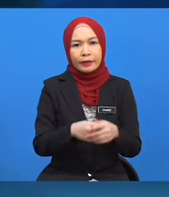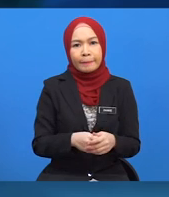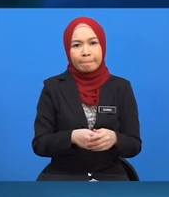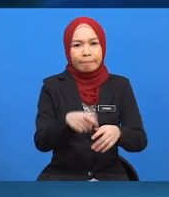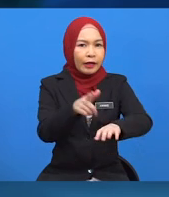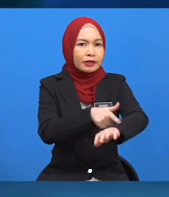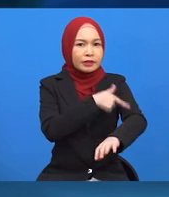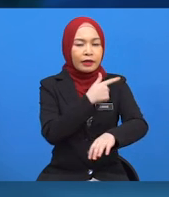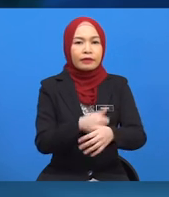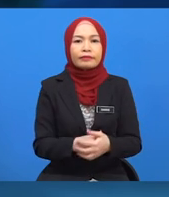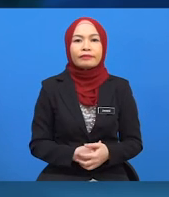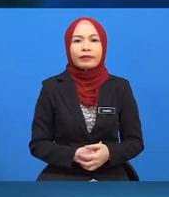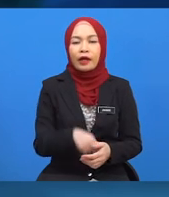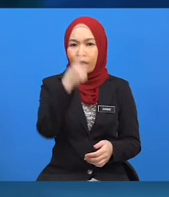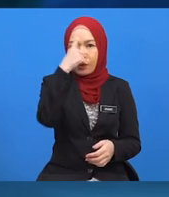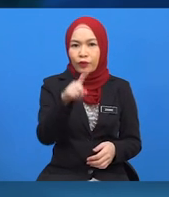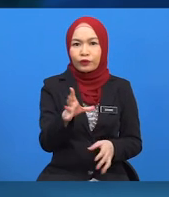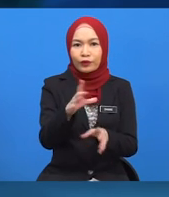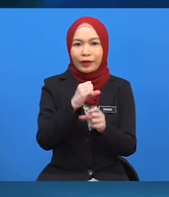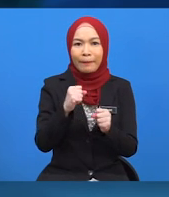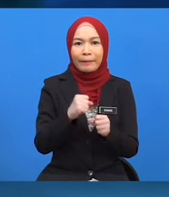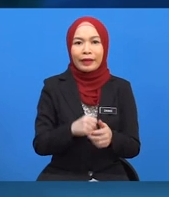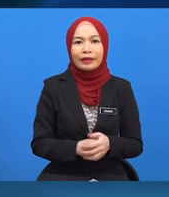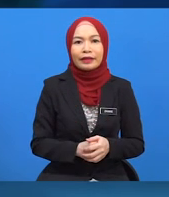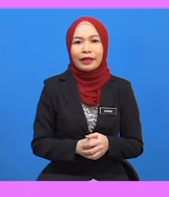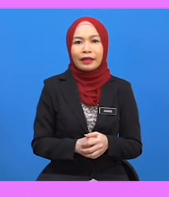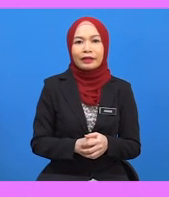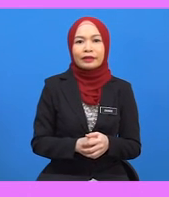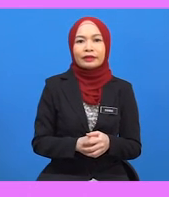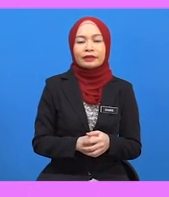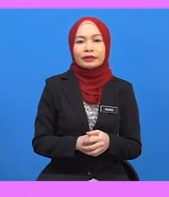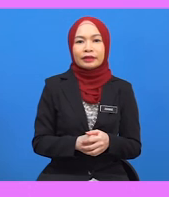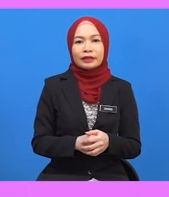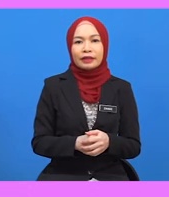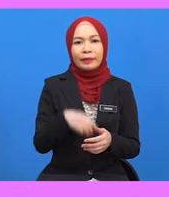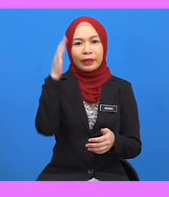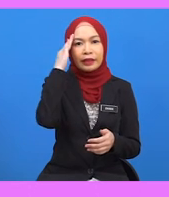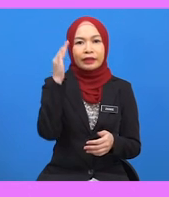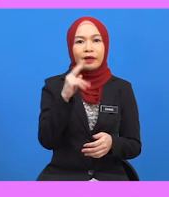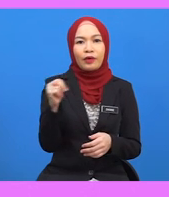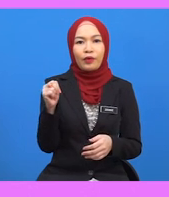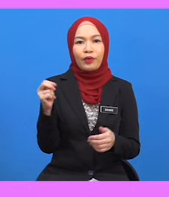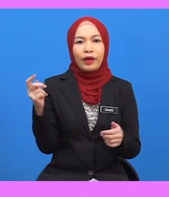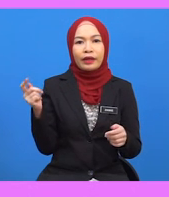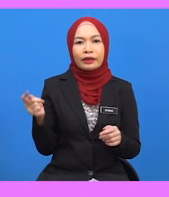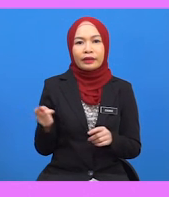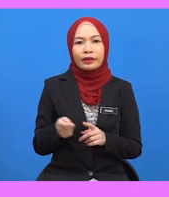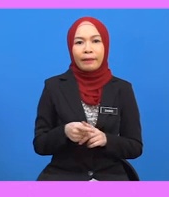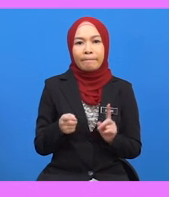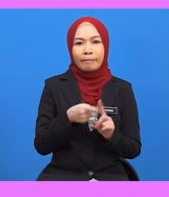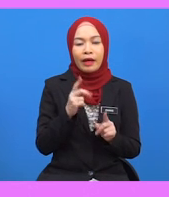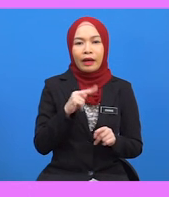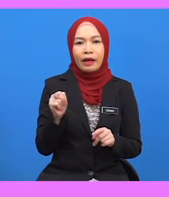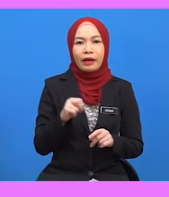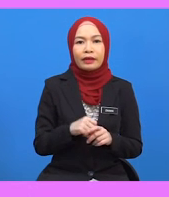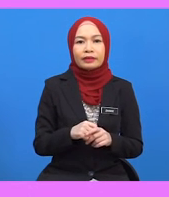Untuk mendapatkan maklumat tambahan tentang algoritma linear search, sila imbas kod QR pada paparan ini